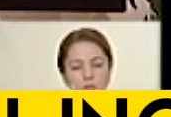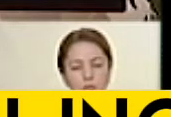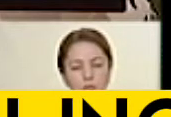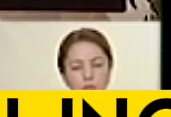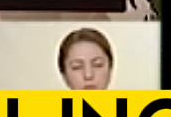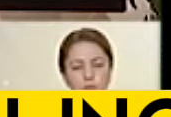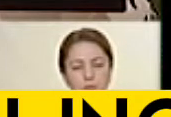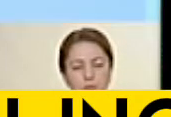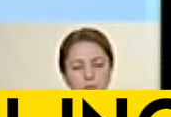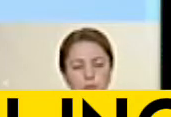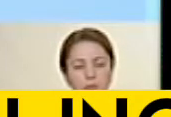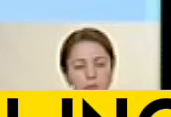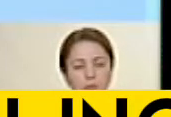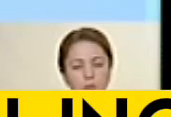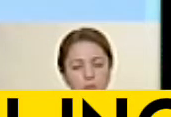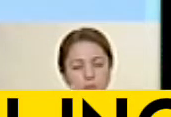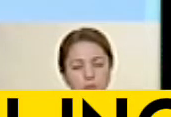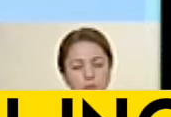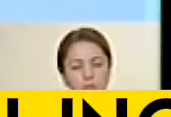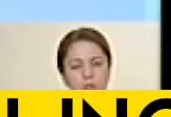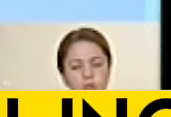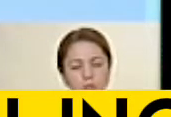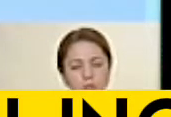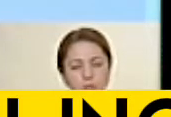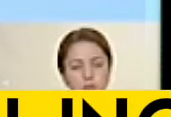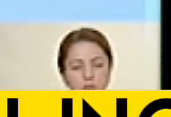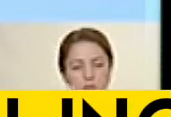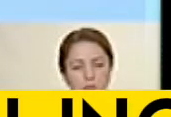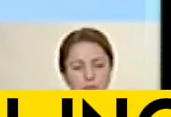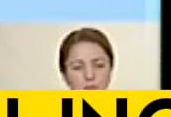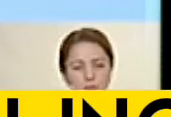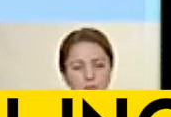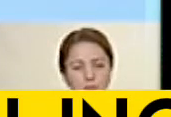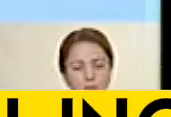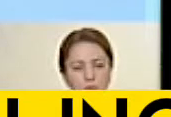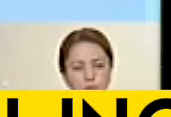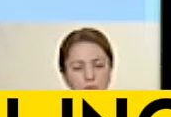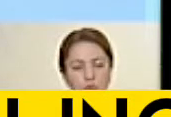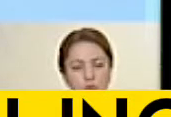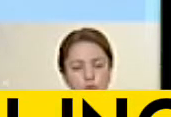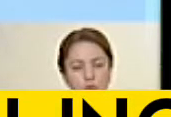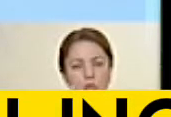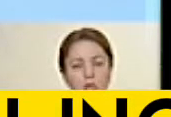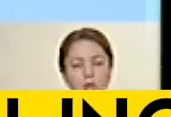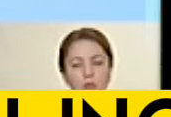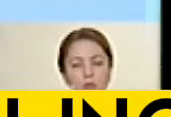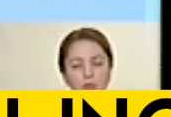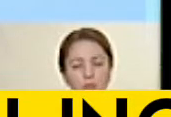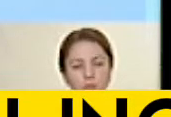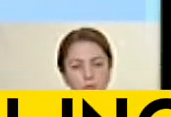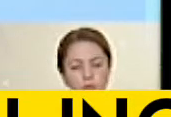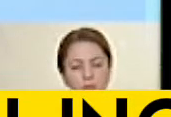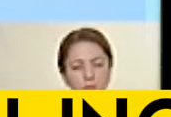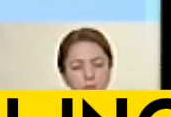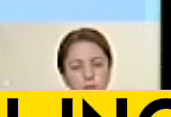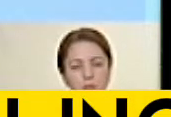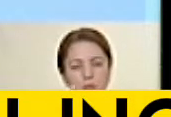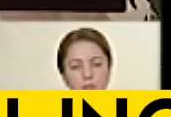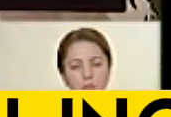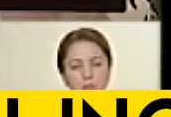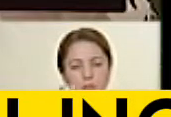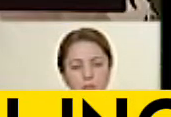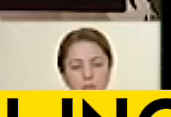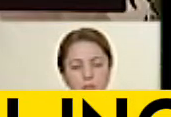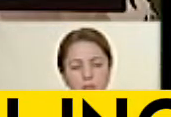transportlarda tashilayotgan ish jarayoni, ya'ni transportning ishi uning yuk tashish hajmiga qarab belgilanadi. Ya'ni ana